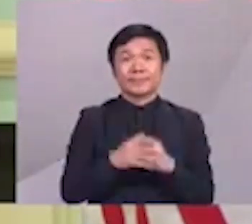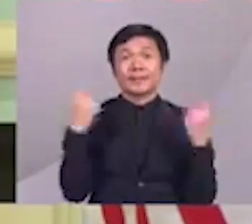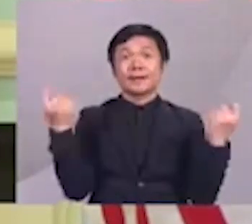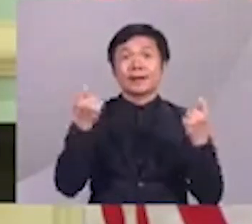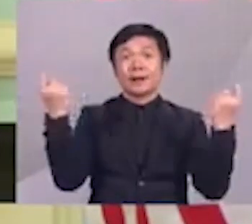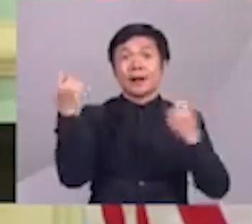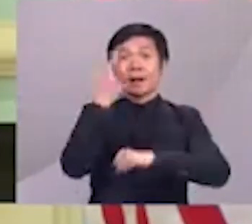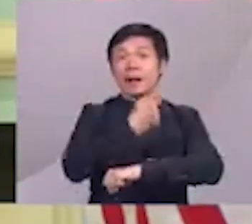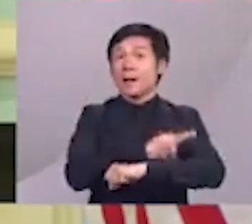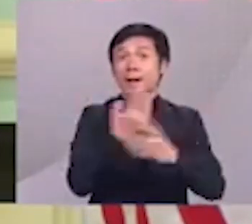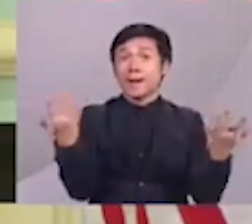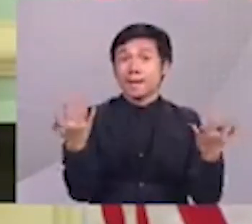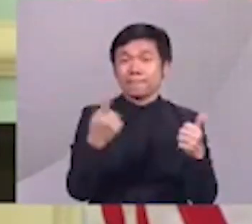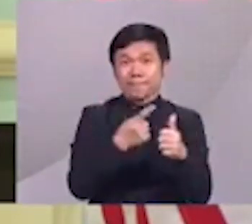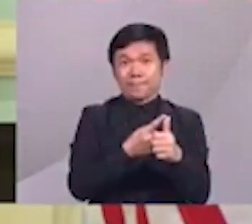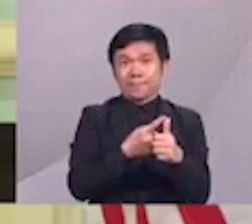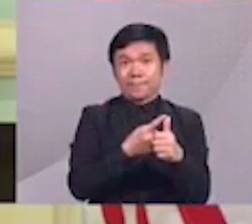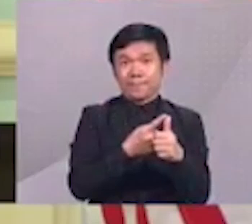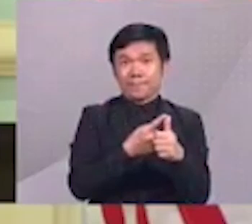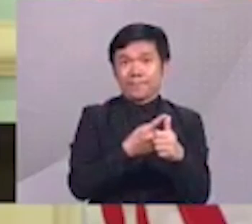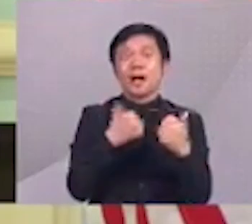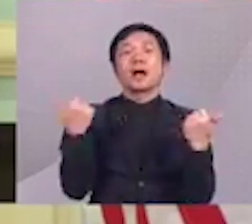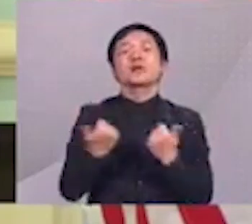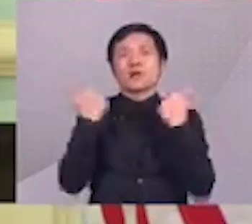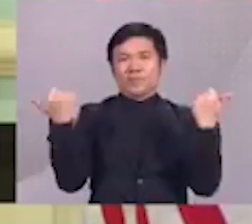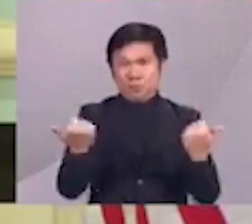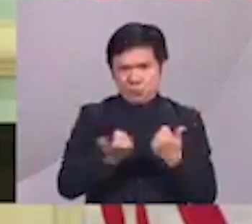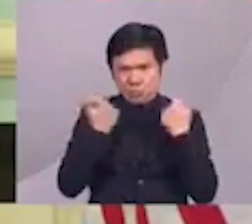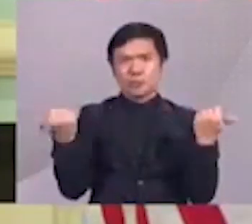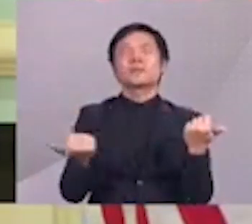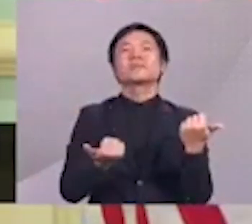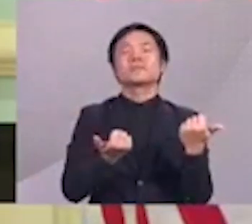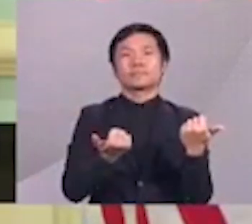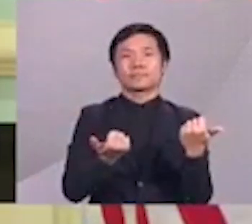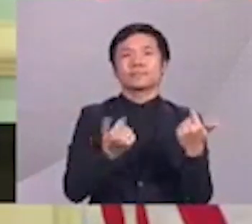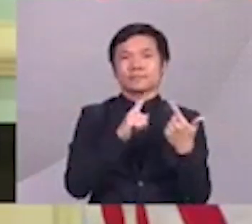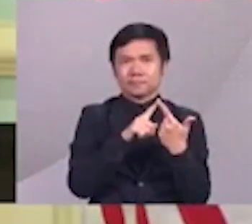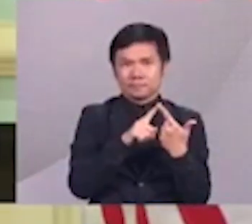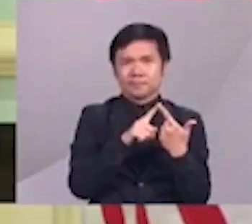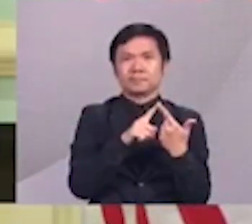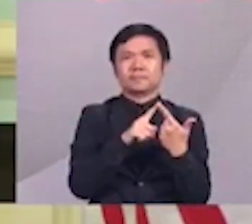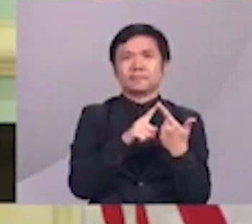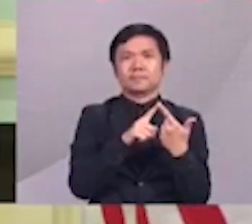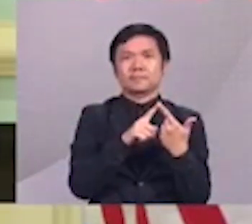ianya merangkumi hari raya Aidilfitri, hari raya puasa,